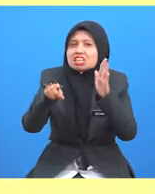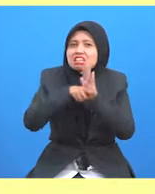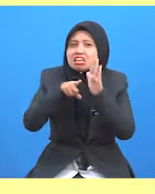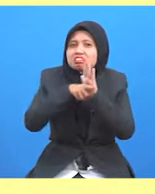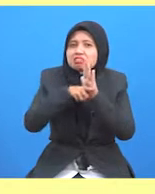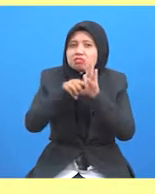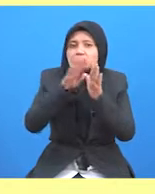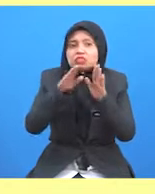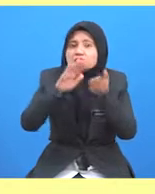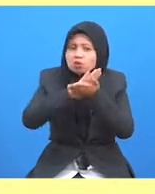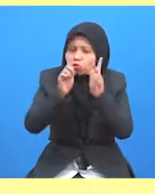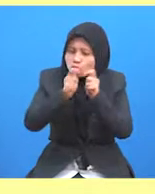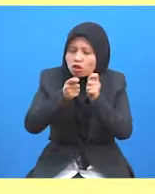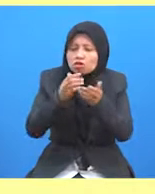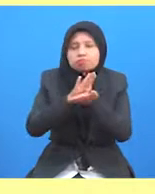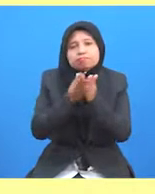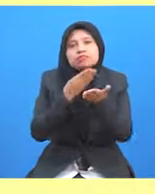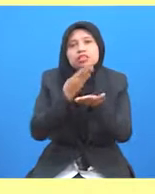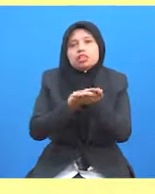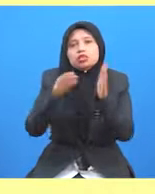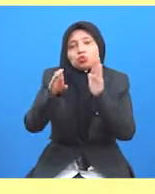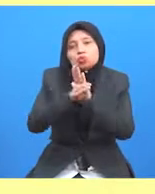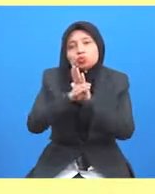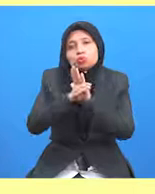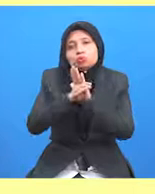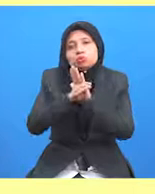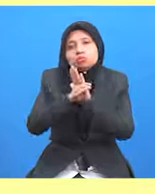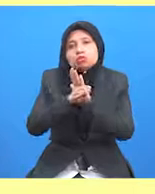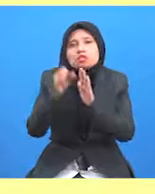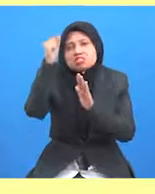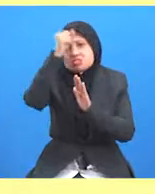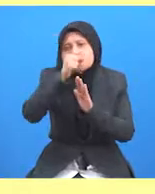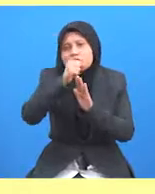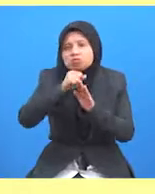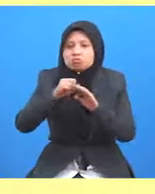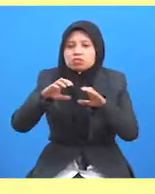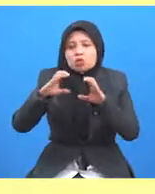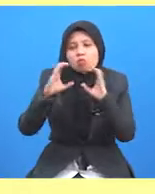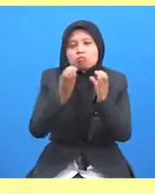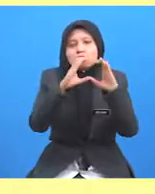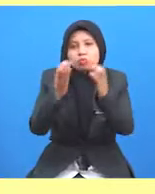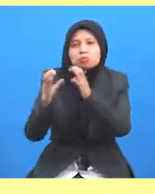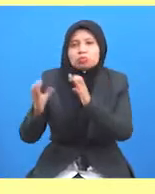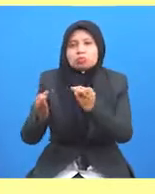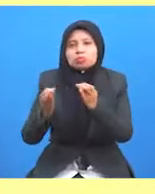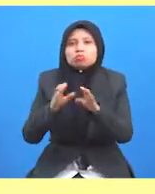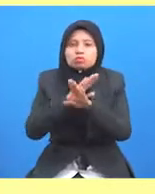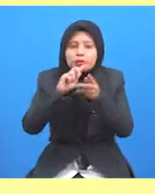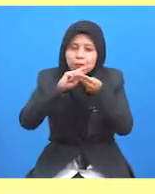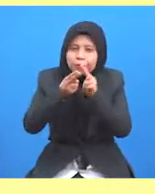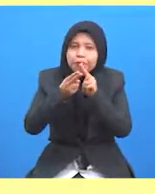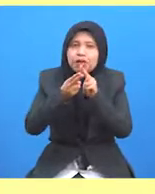sifat berpuak-puak dan mementingkan kabilah telah diubah kepada semangat perpaduan